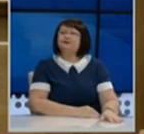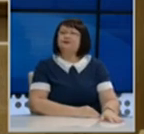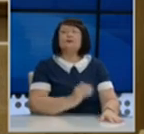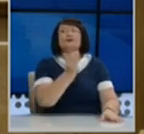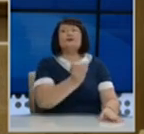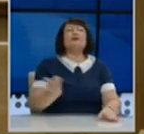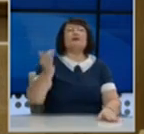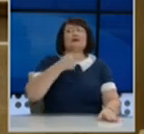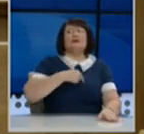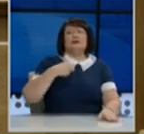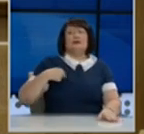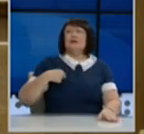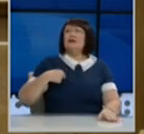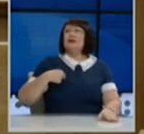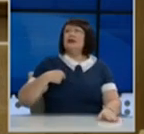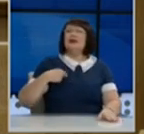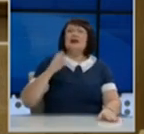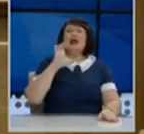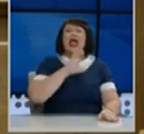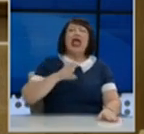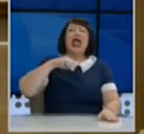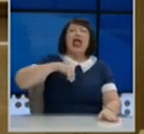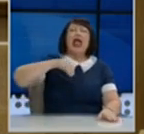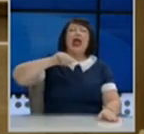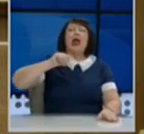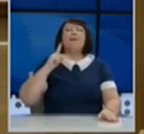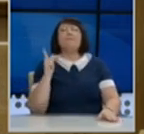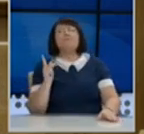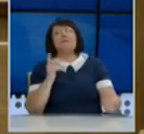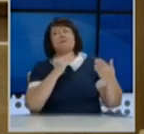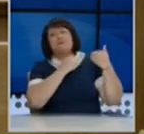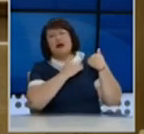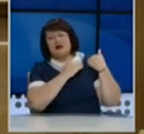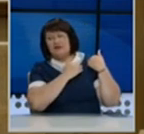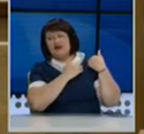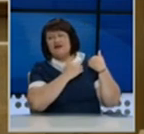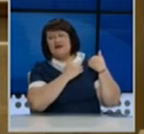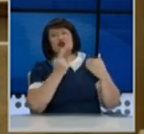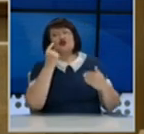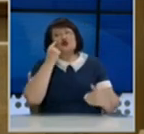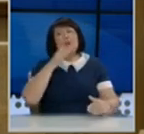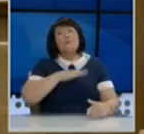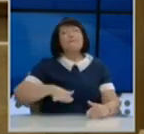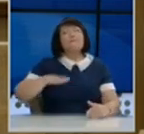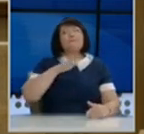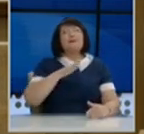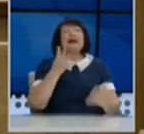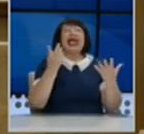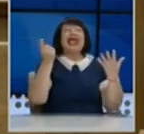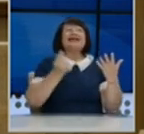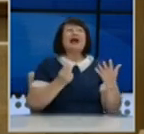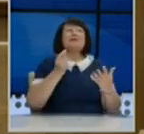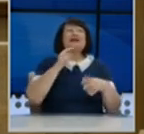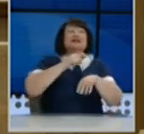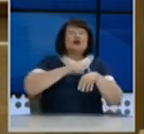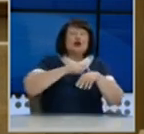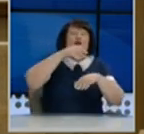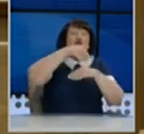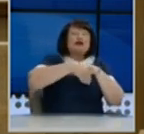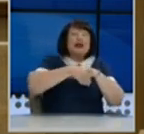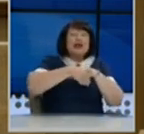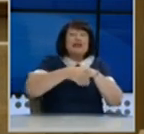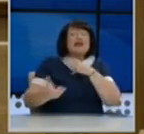επικεφαλής αυτός της ΕΜΑΚ, κύριε Πρωθυπουργέ, έφτασε στο μάτι μετά τις 9.30 το βράδυ, όταν